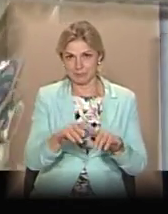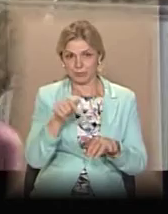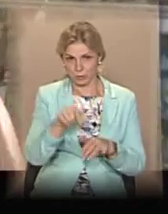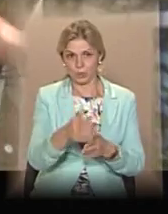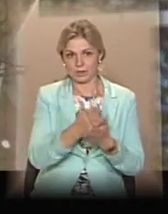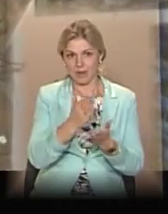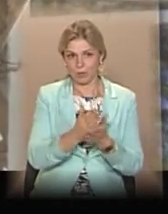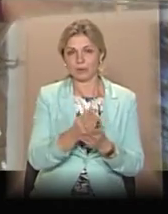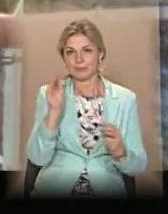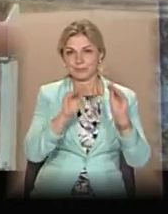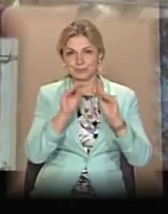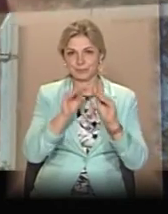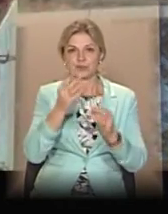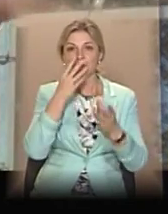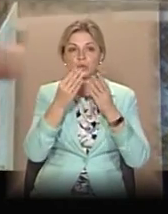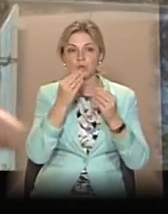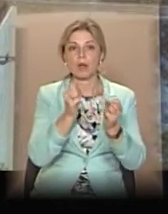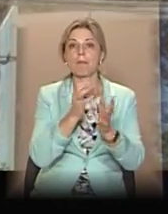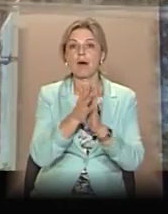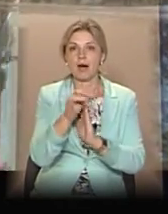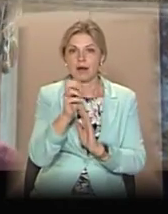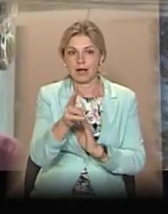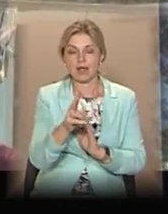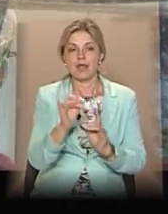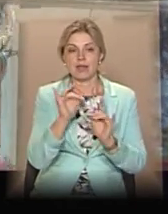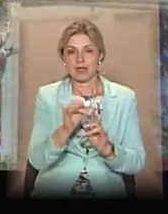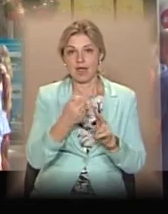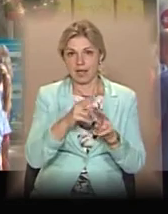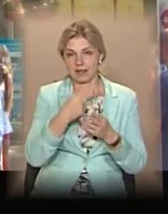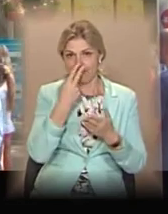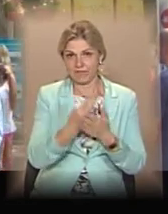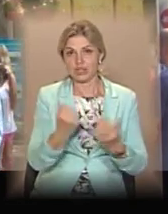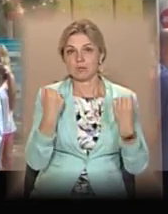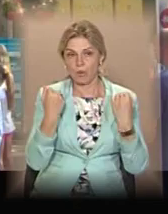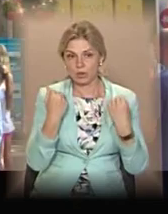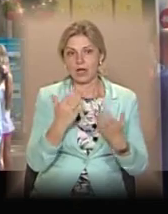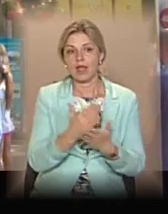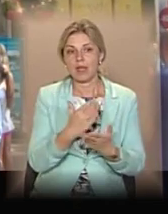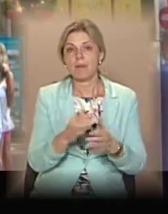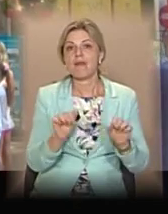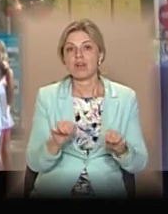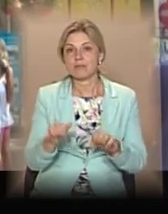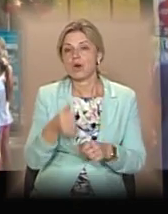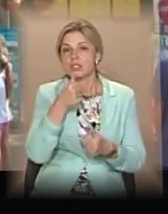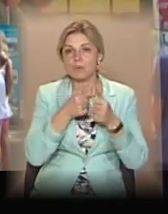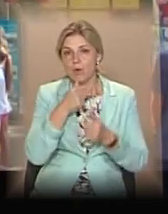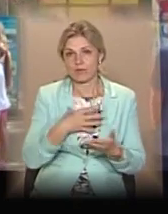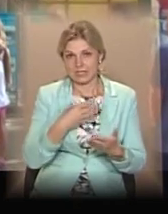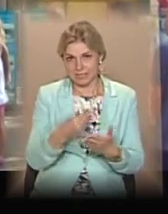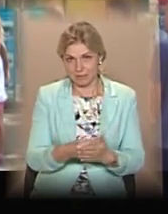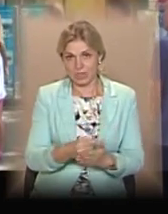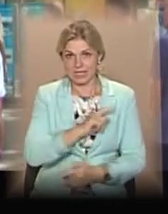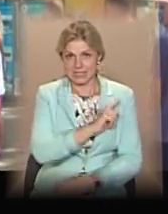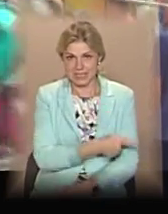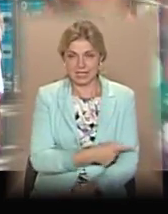розташувався імпровізований мотузяний парк – екстремальна переправа. У цьому виді спорту мали можливість спробувати свої сили всі бажаючі.